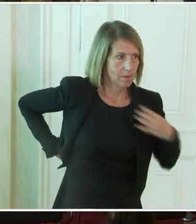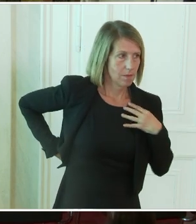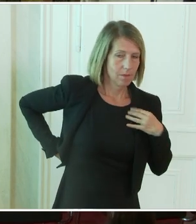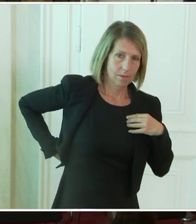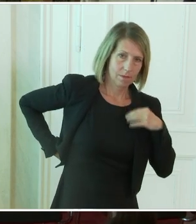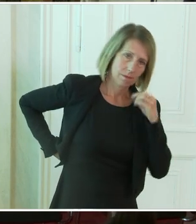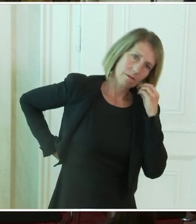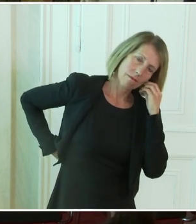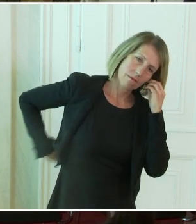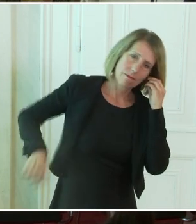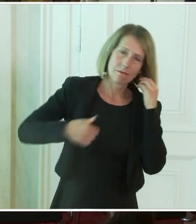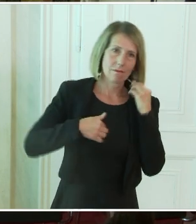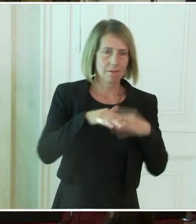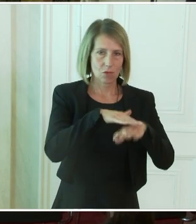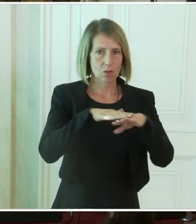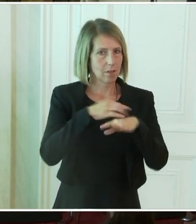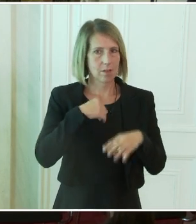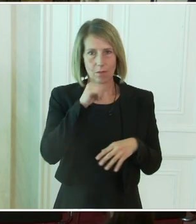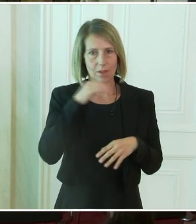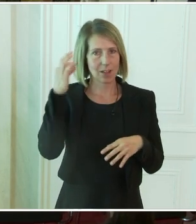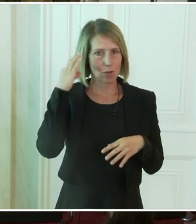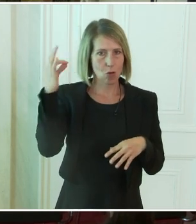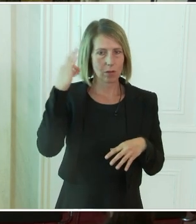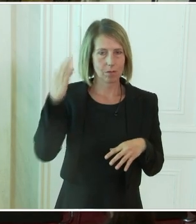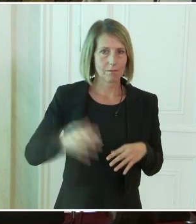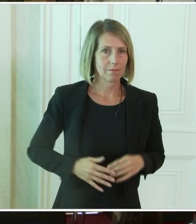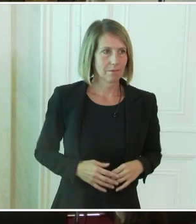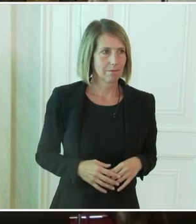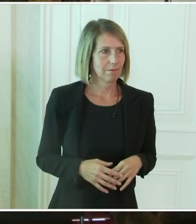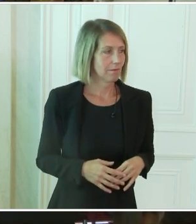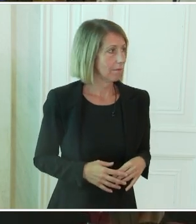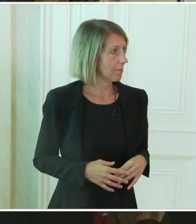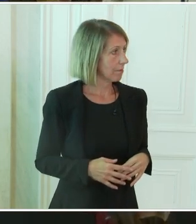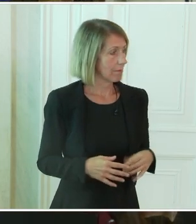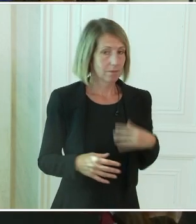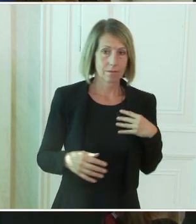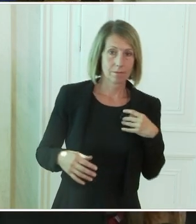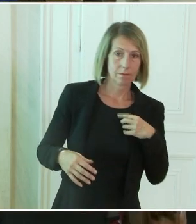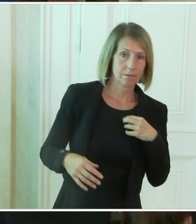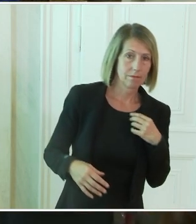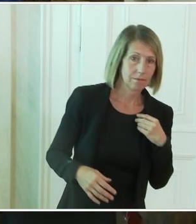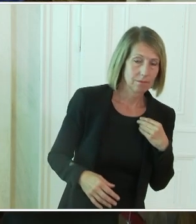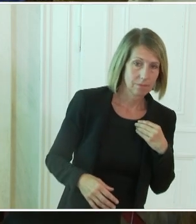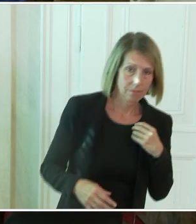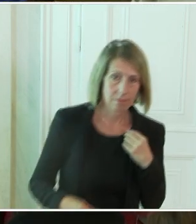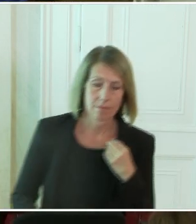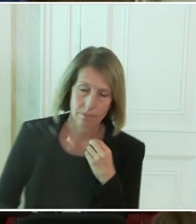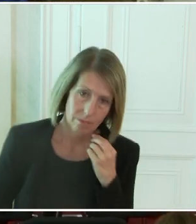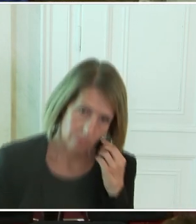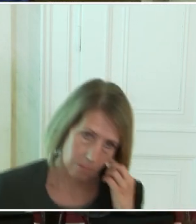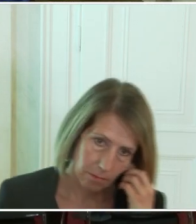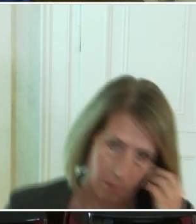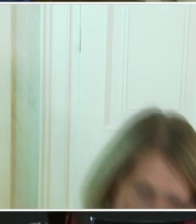та розвитку територій, пан Олексій Чернишов. Vielen herzlichen Dank und einen schönen Nachmittag hier